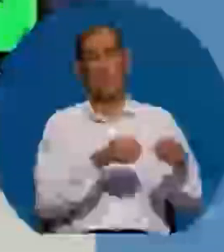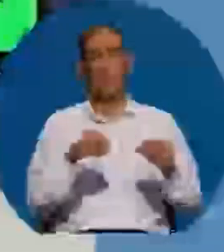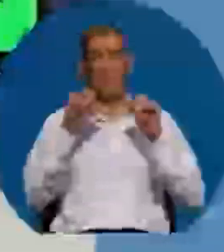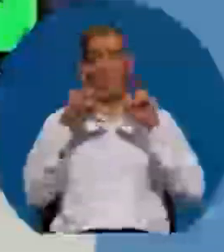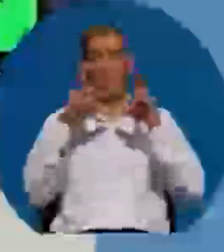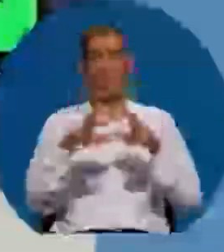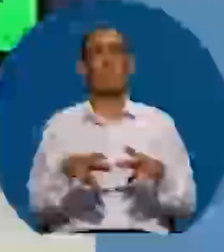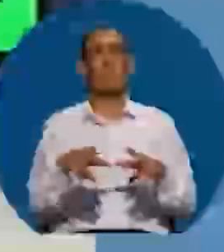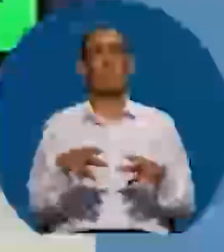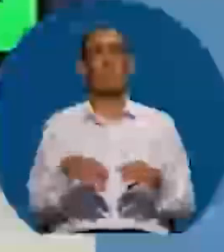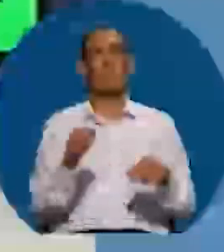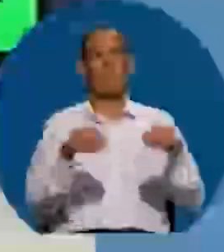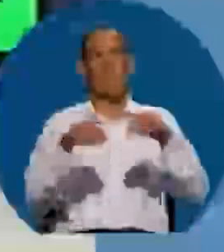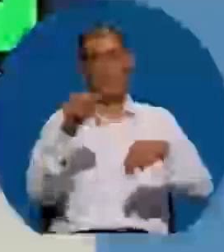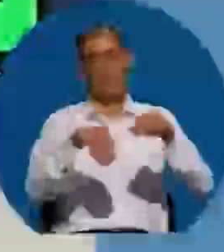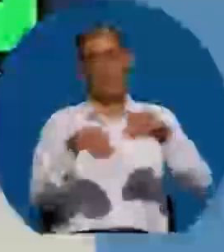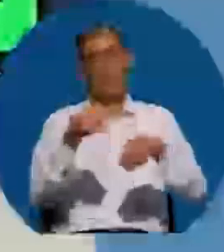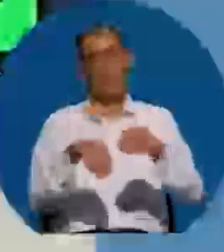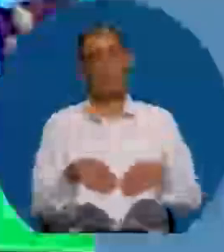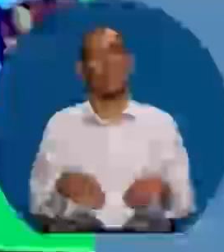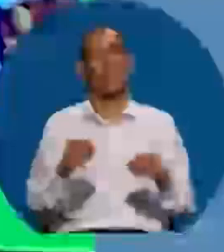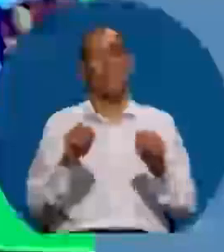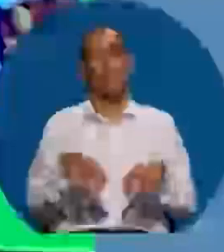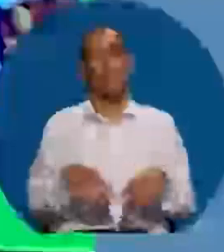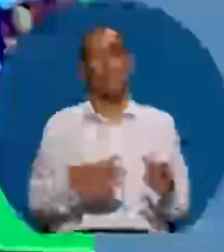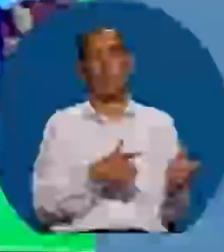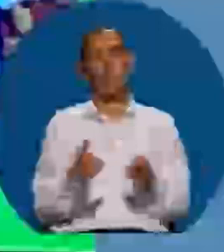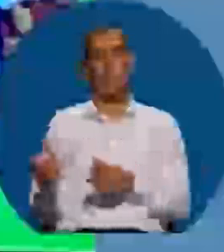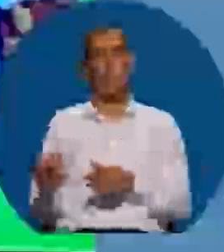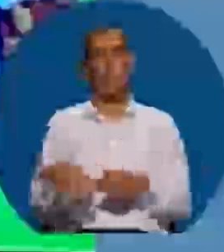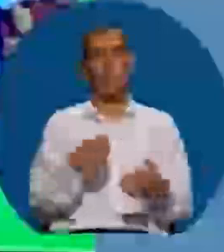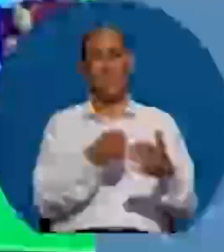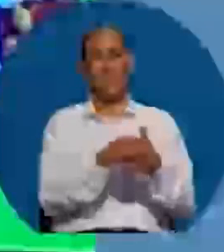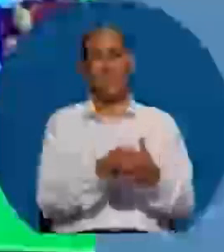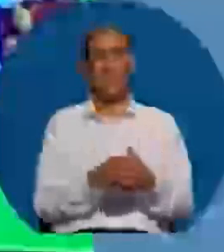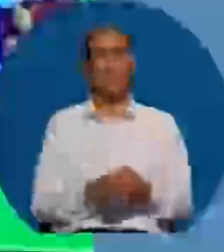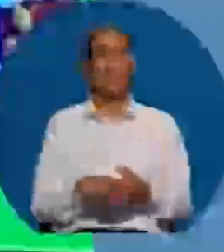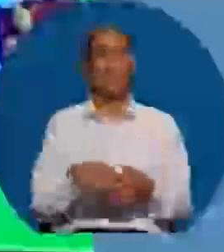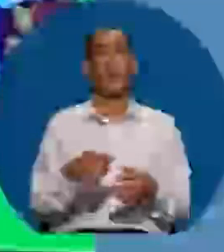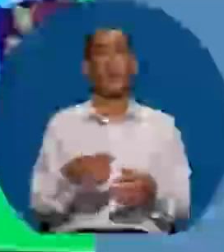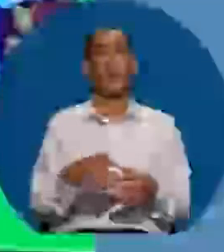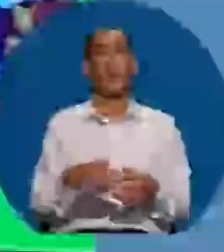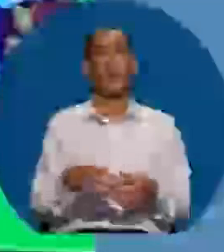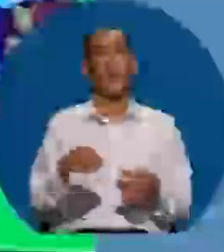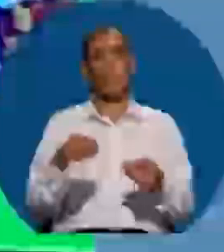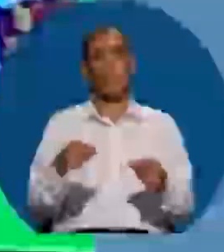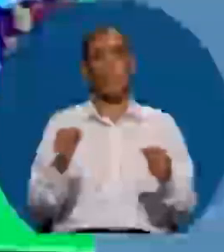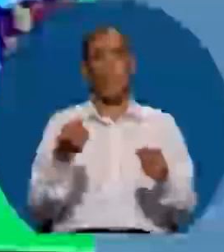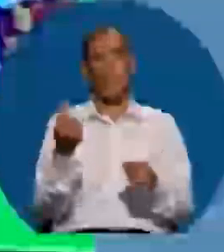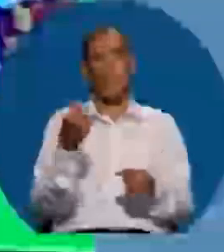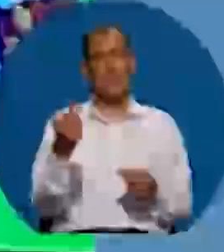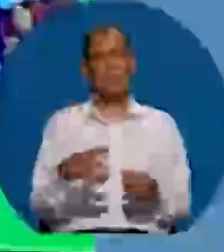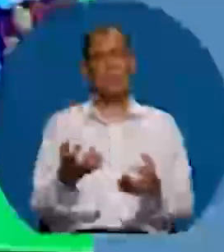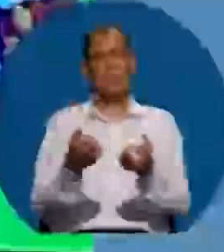бахарде данды жерге егіп, ол пісіп жетілсемен дегенге шекем, һәм ол дан болып алынғаннан кейін